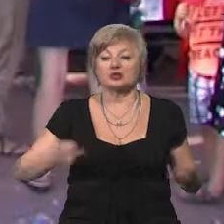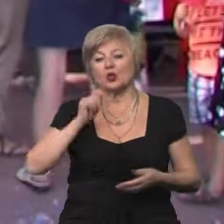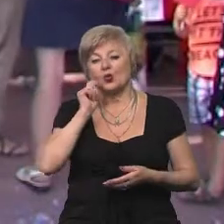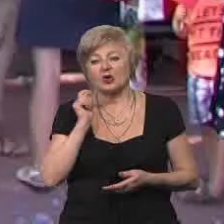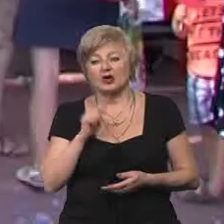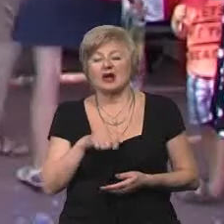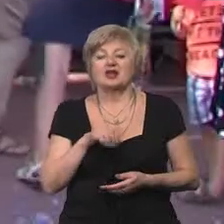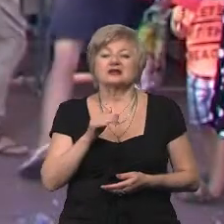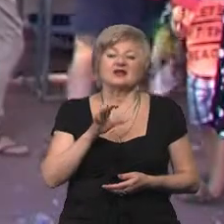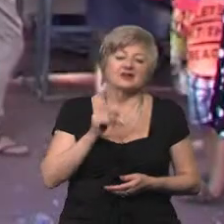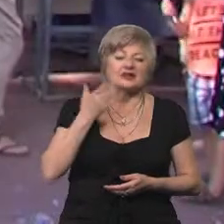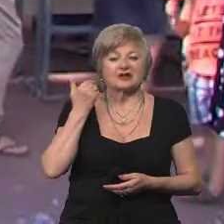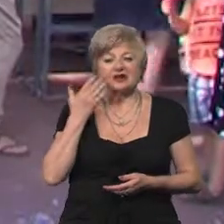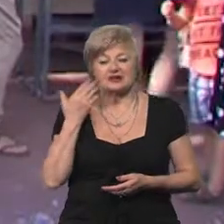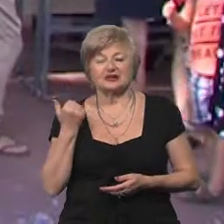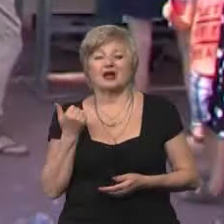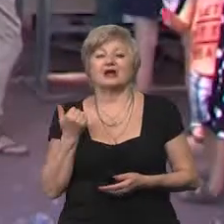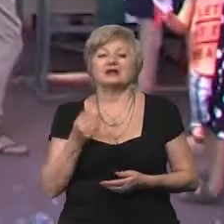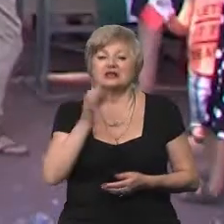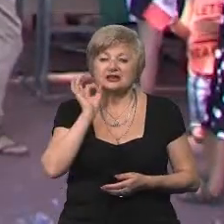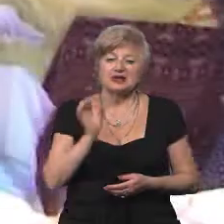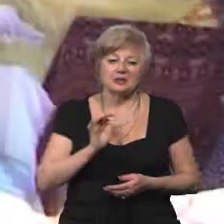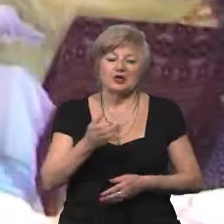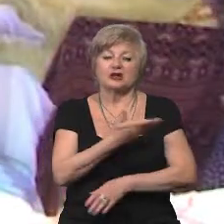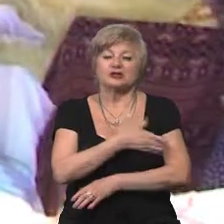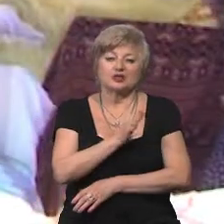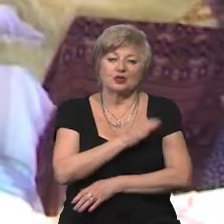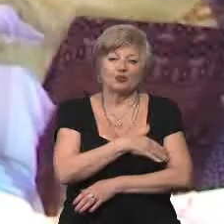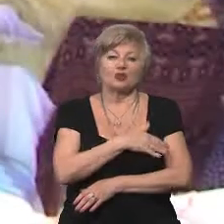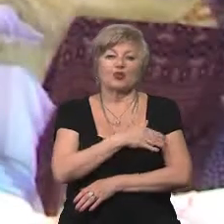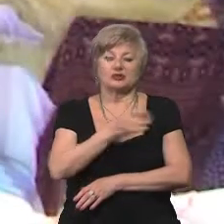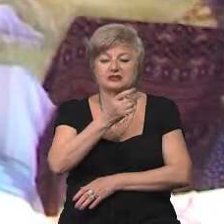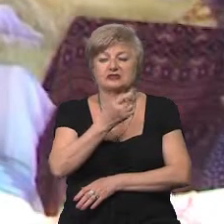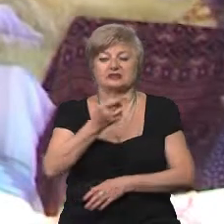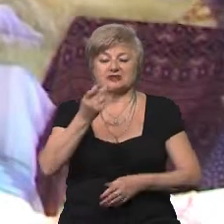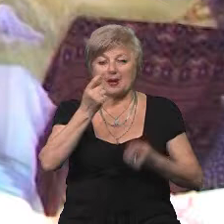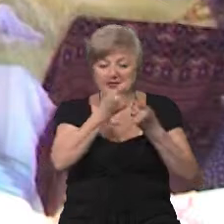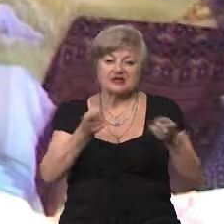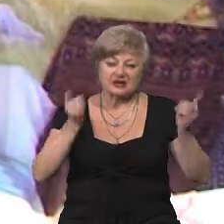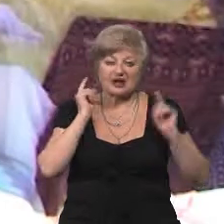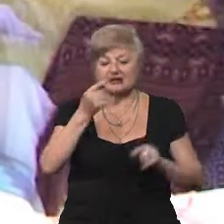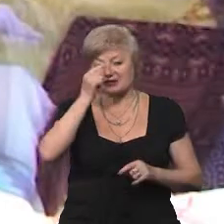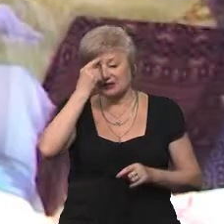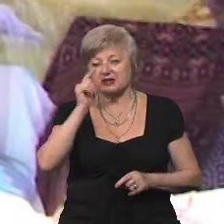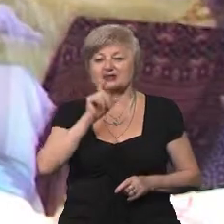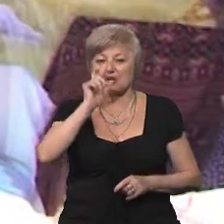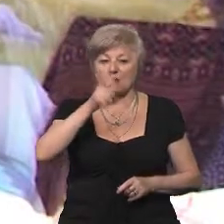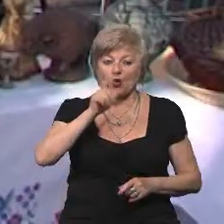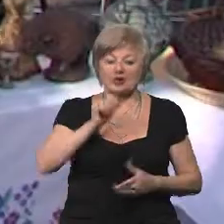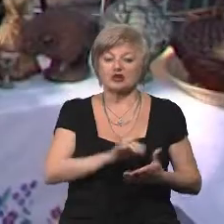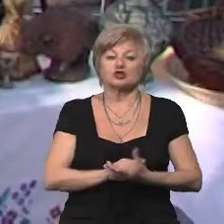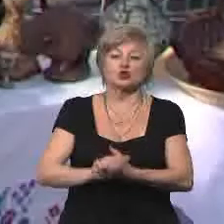Українське, кримсько-татарське, єврейське, німецьке, польське, мексиканське, індійське, молдавське та болгарське